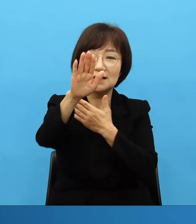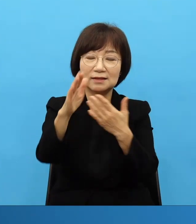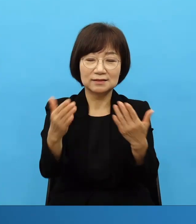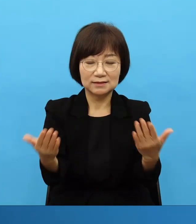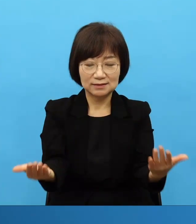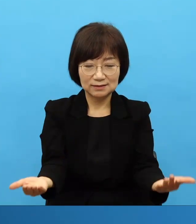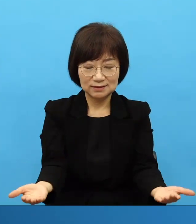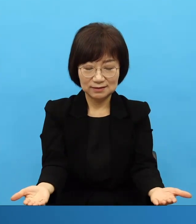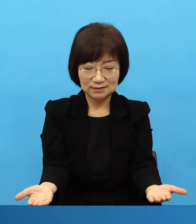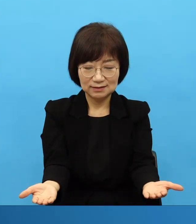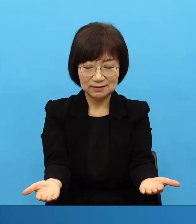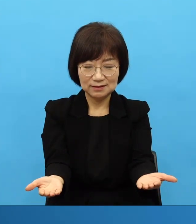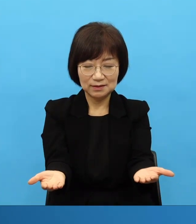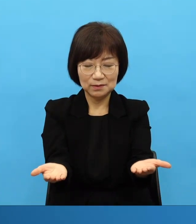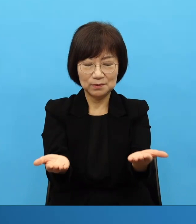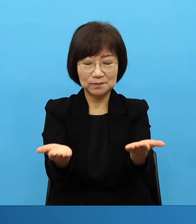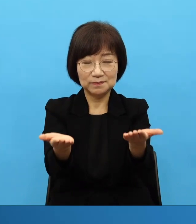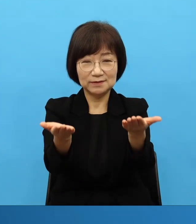미래를